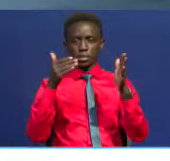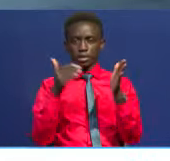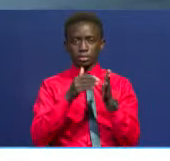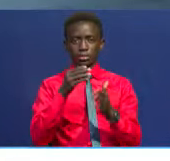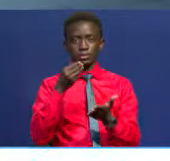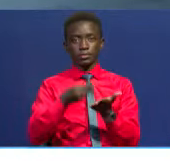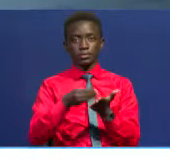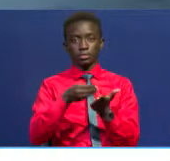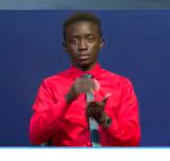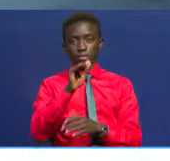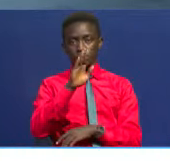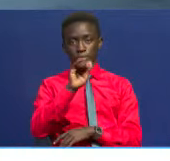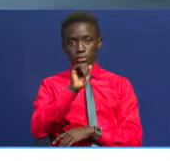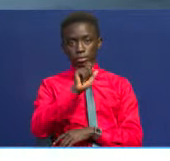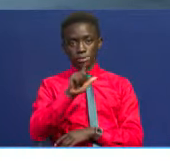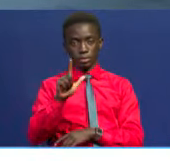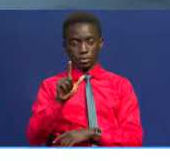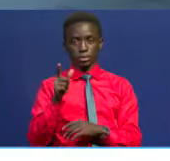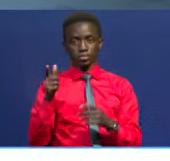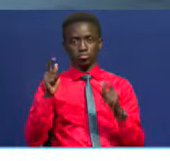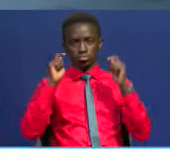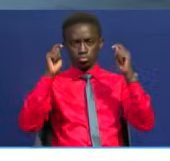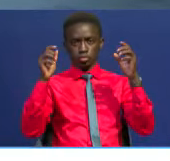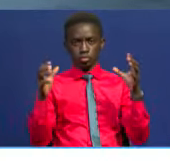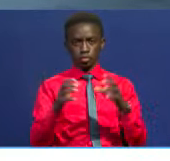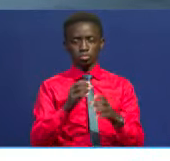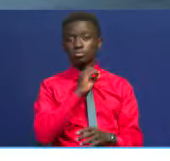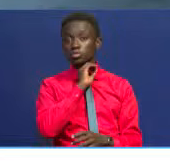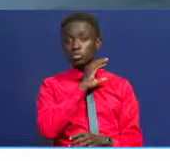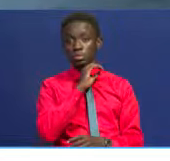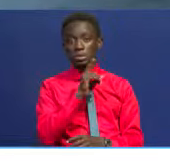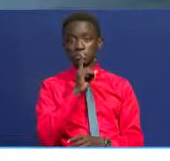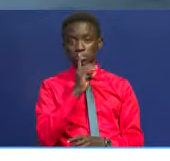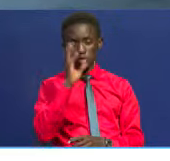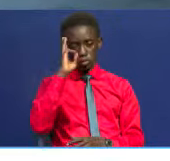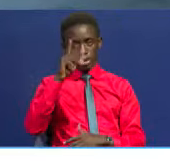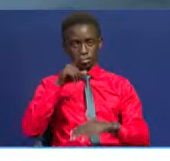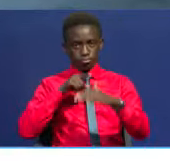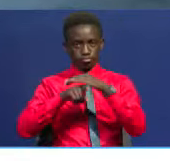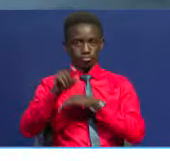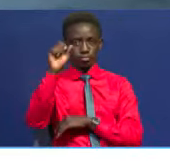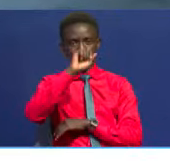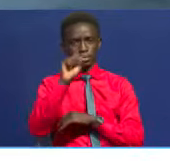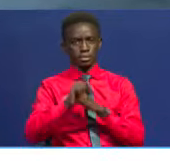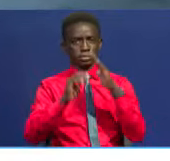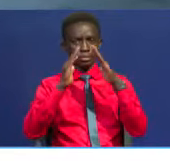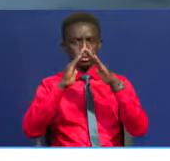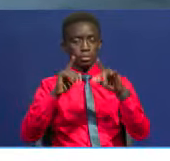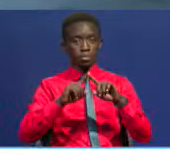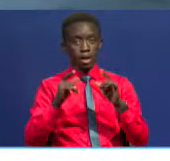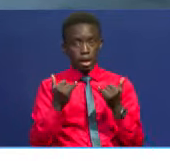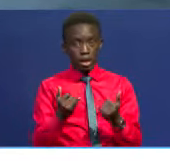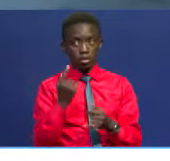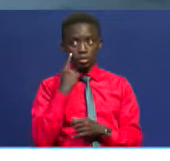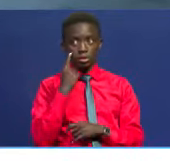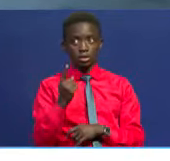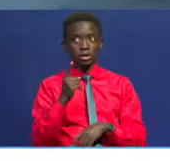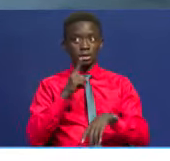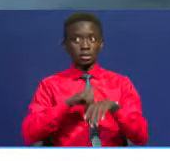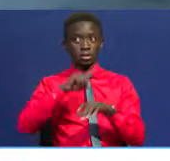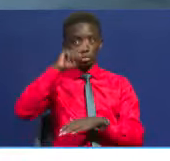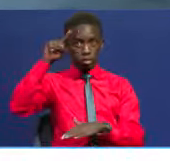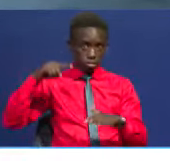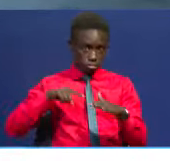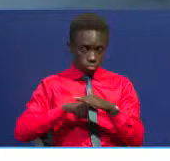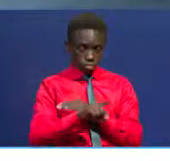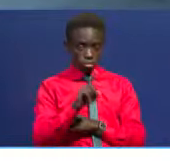ambapo waandamanaji walitishia kuelekea ikulu. Ubabe wa kijeshi ulidhihirika hususan walipoingia katikati mwa jiji la Nairobi na